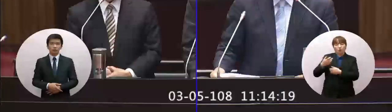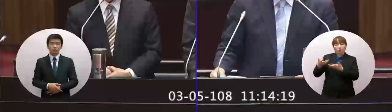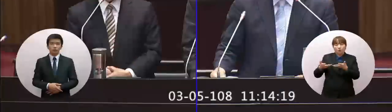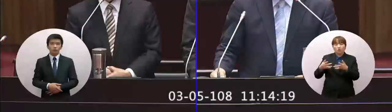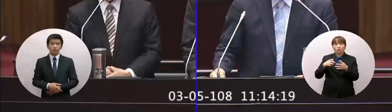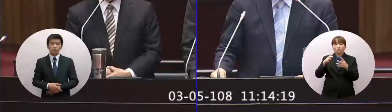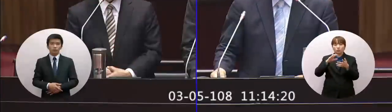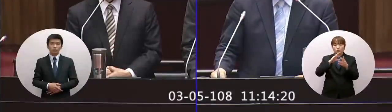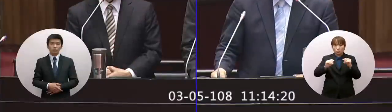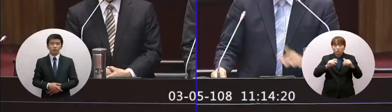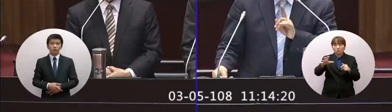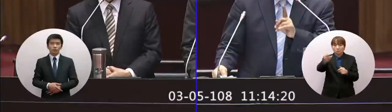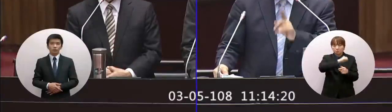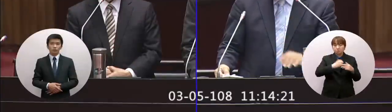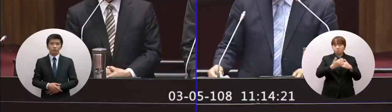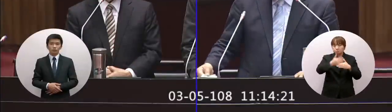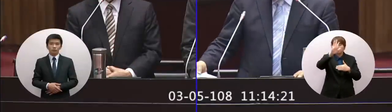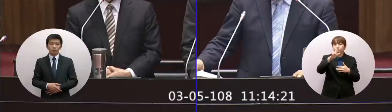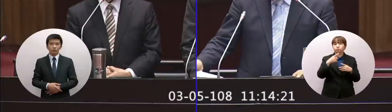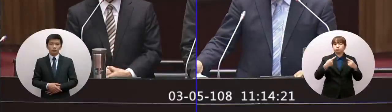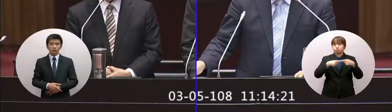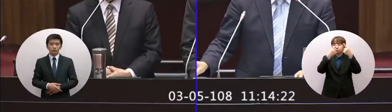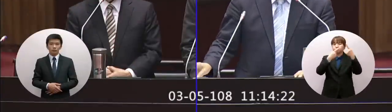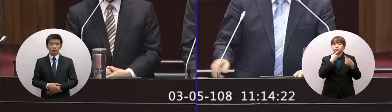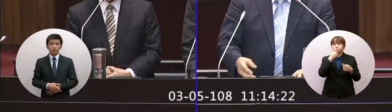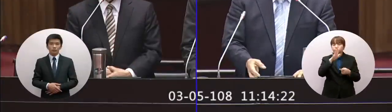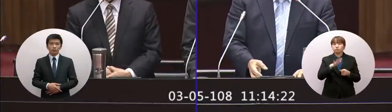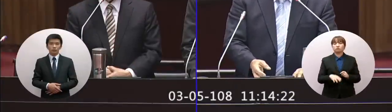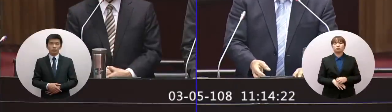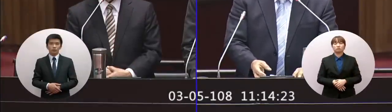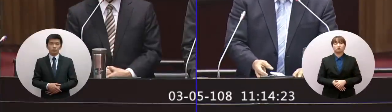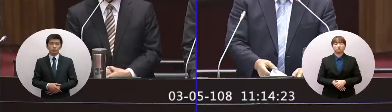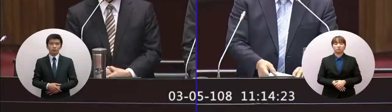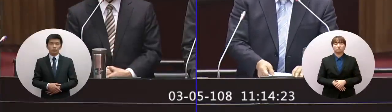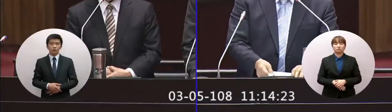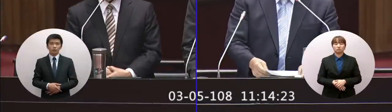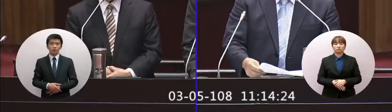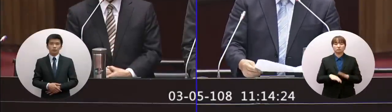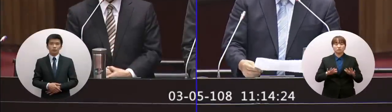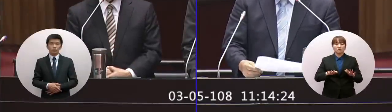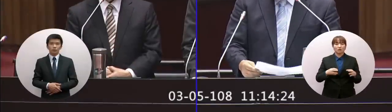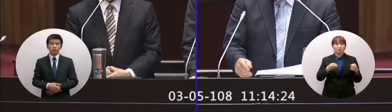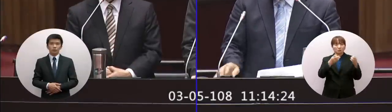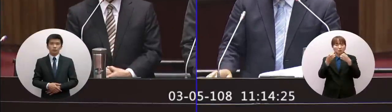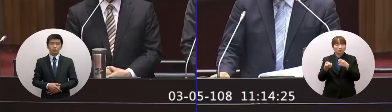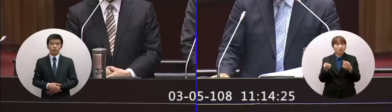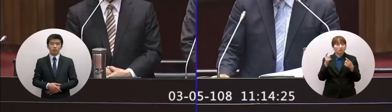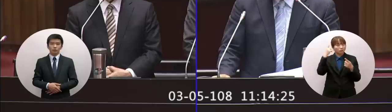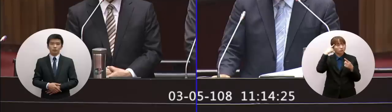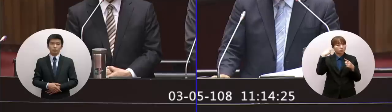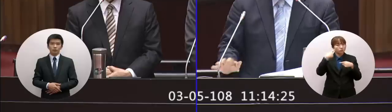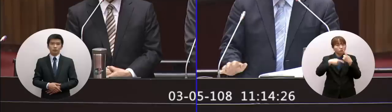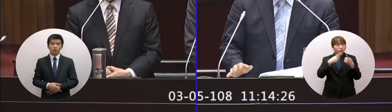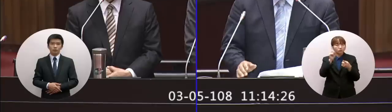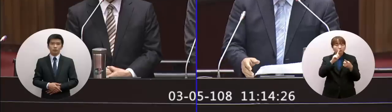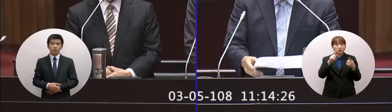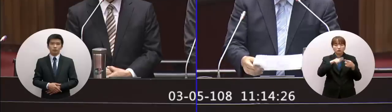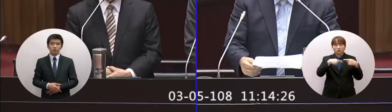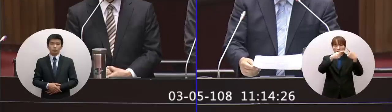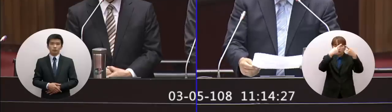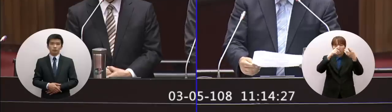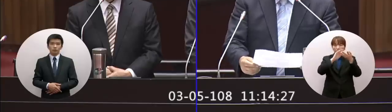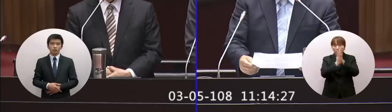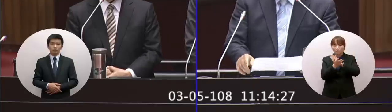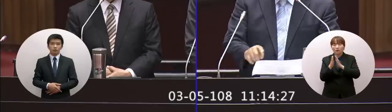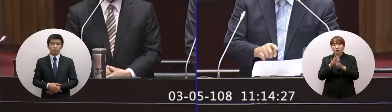得的过程有争议，所以应该要处理。但我们现在不是在谈如何把这个争议做